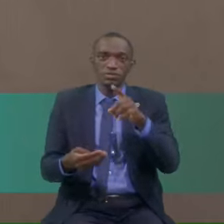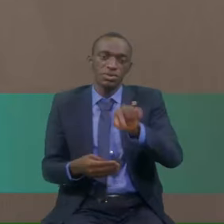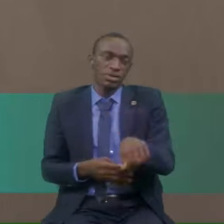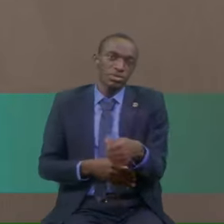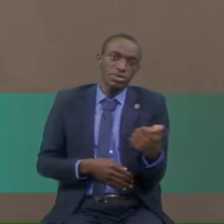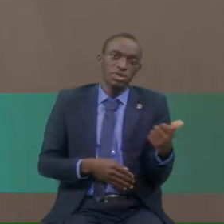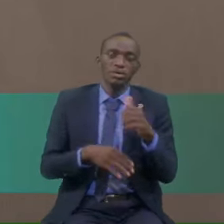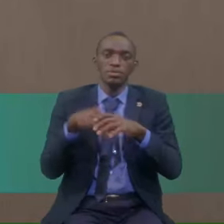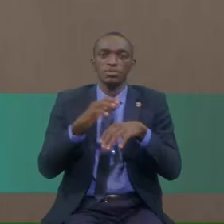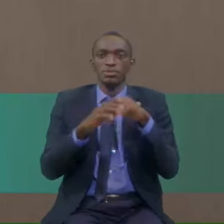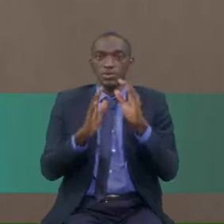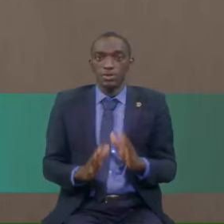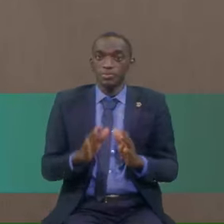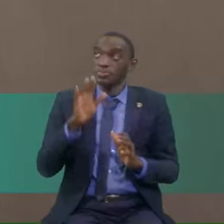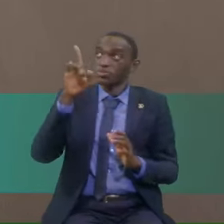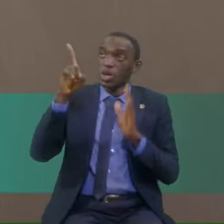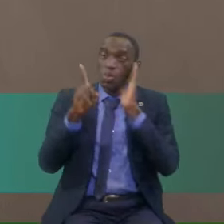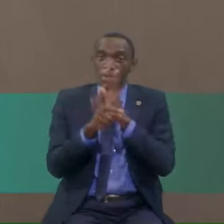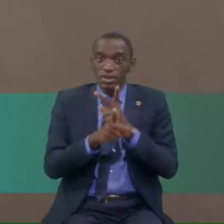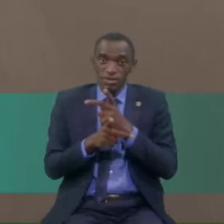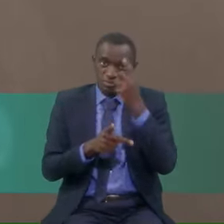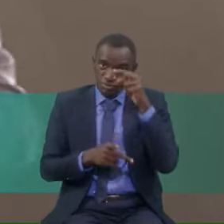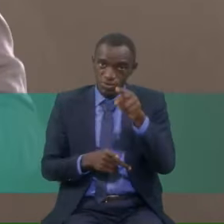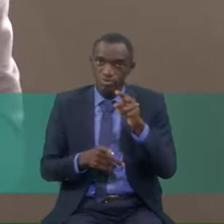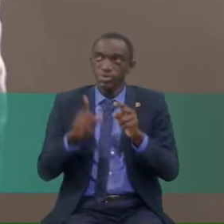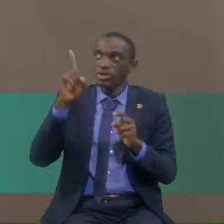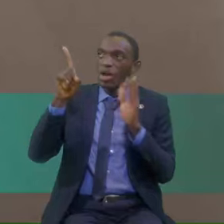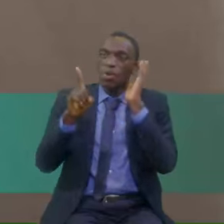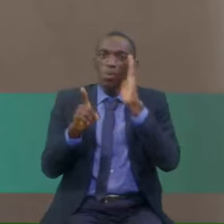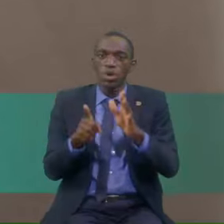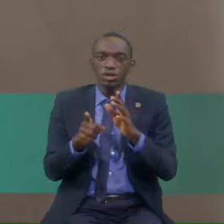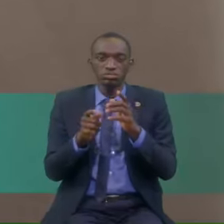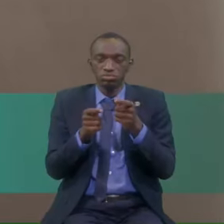consolateur. Il prendra soin de vous. Il va cultiver votre vie